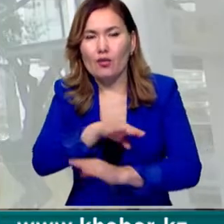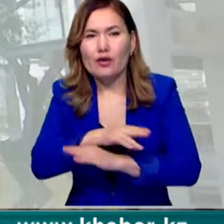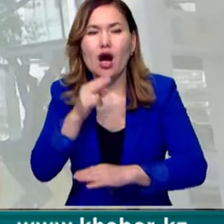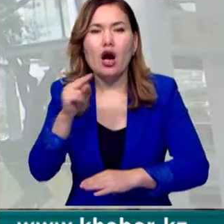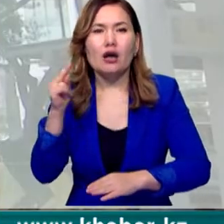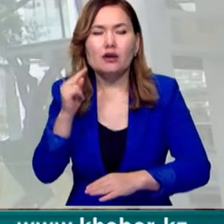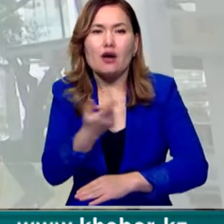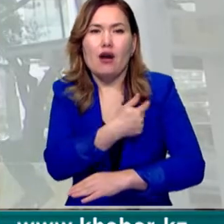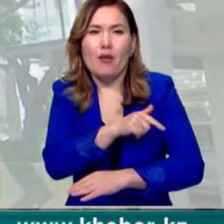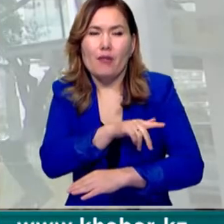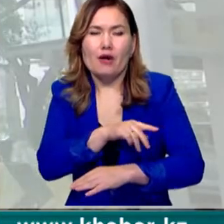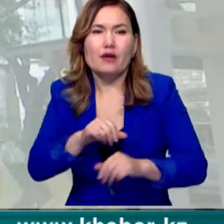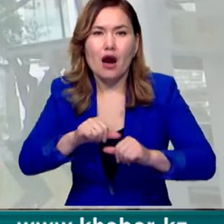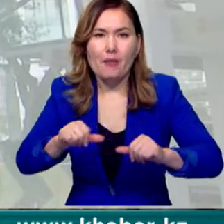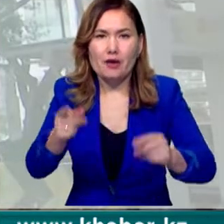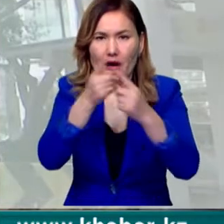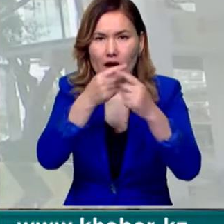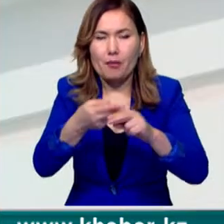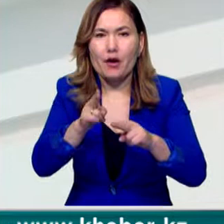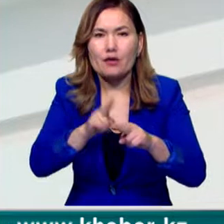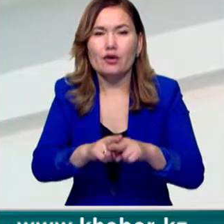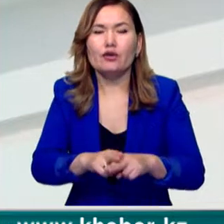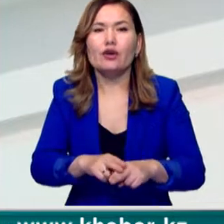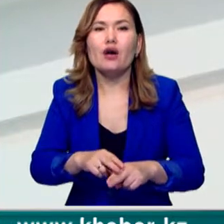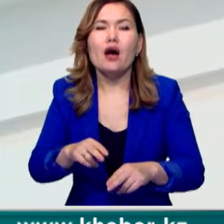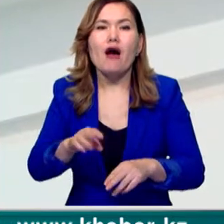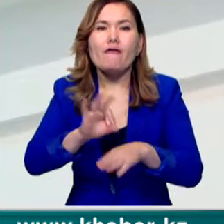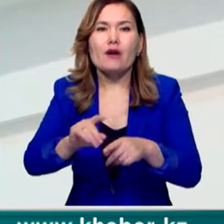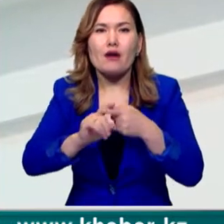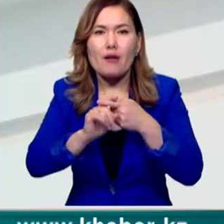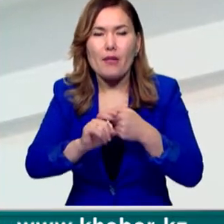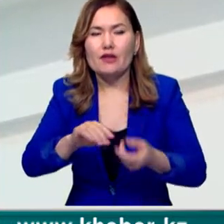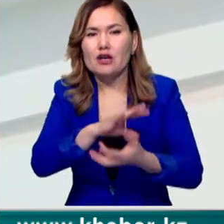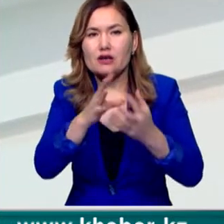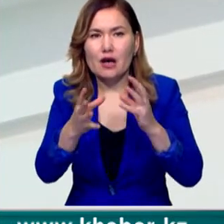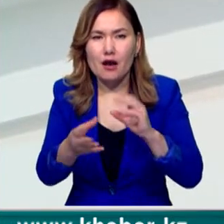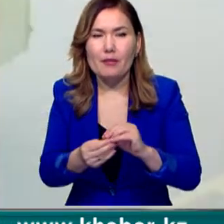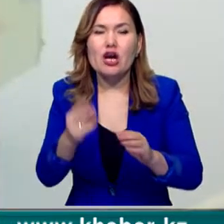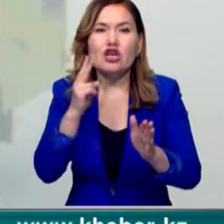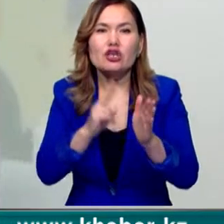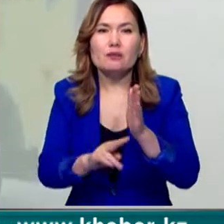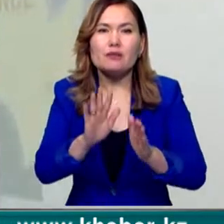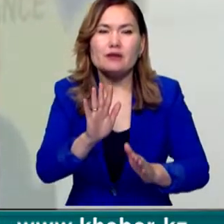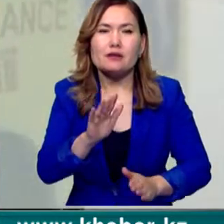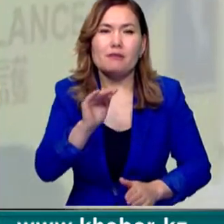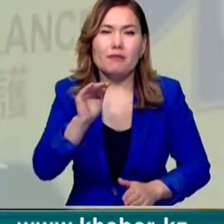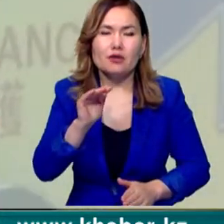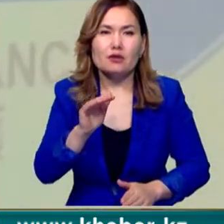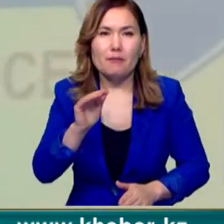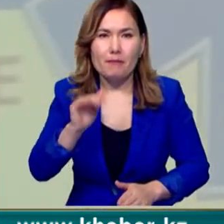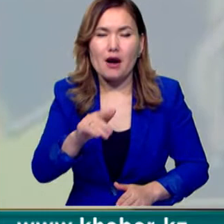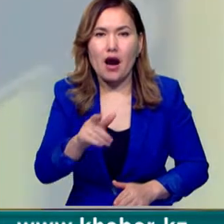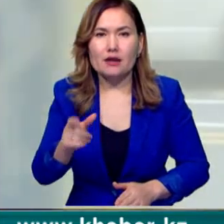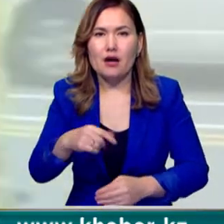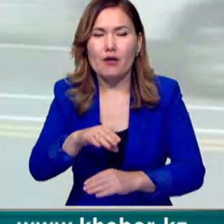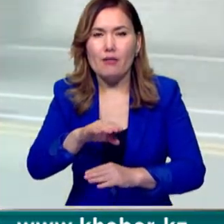ұлттық денсаулық сақтау комиссиясы хабарлады. Ал COVID-19 вирусын жұқтырғандардың жалпы саны 75 мыңнан асады. Басым